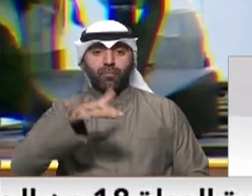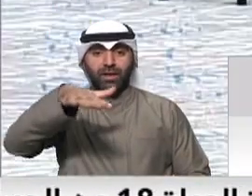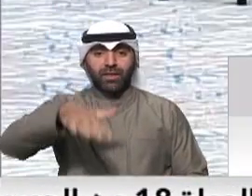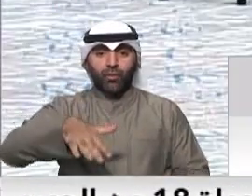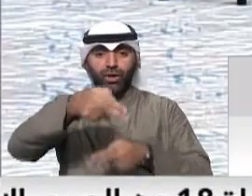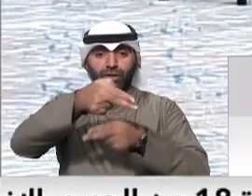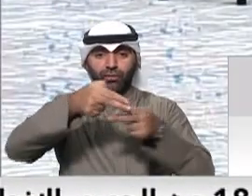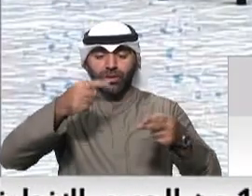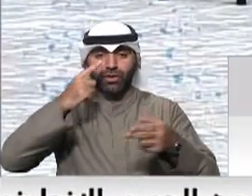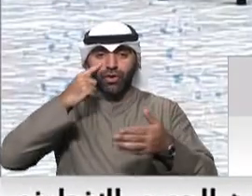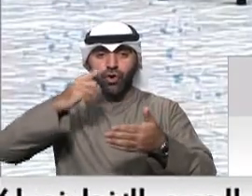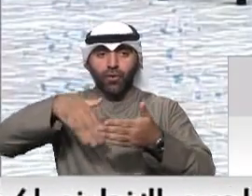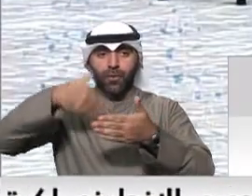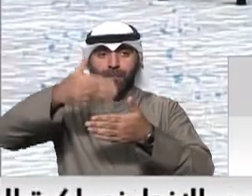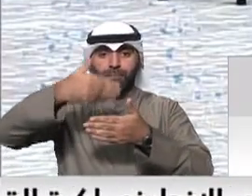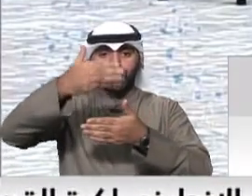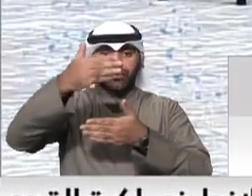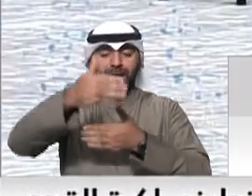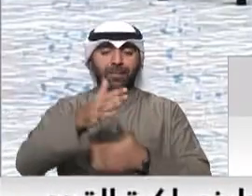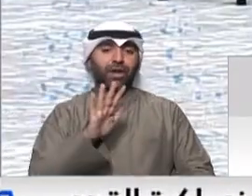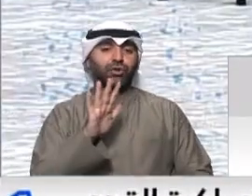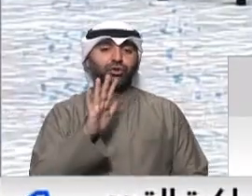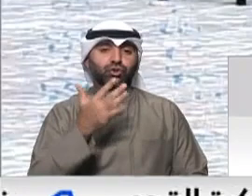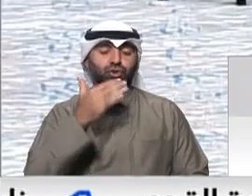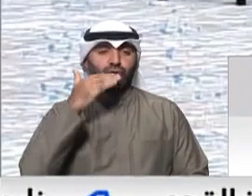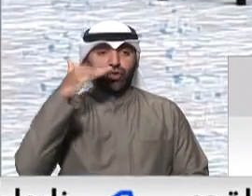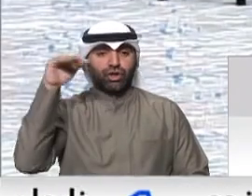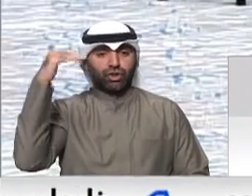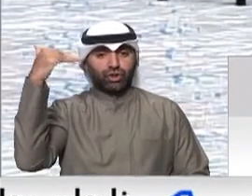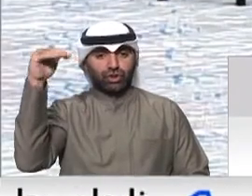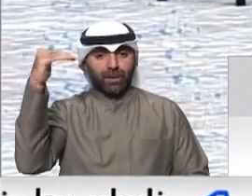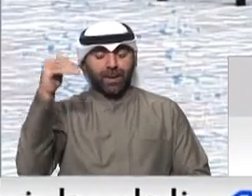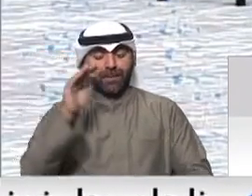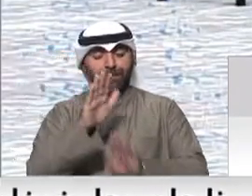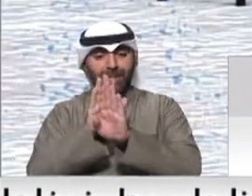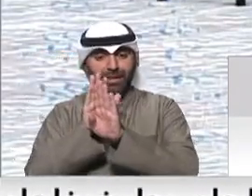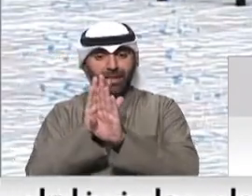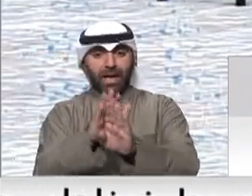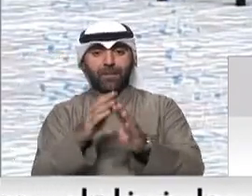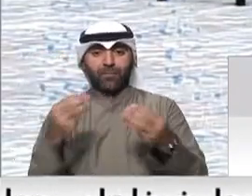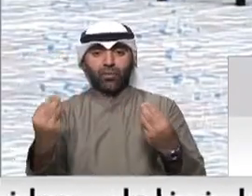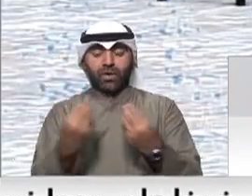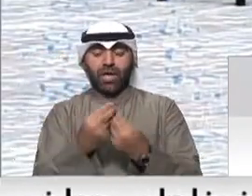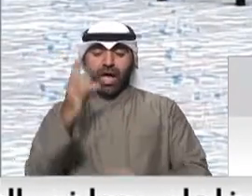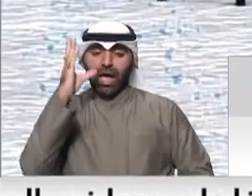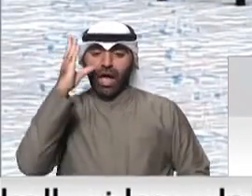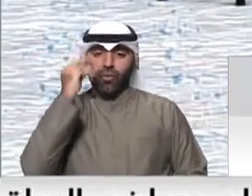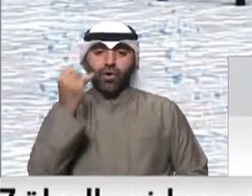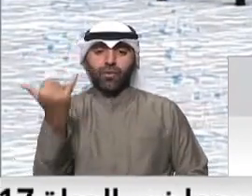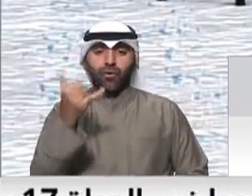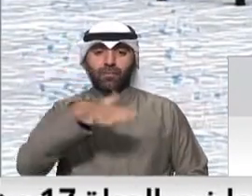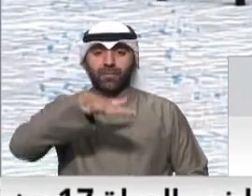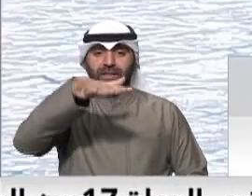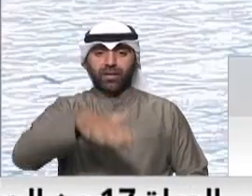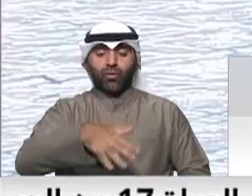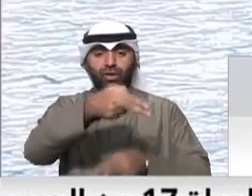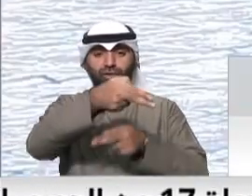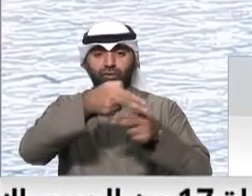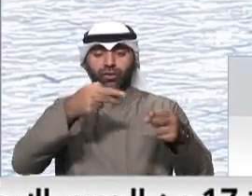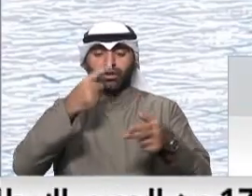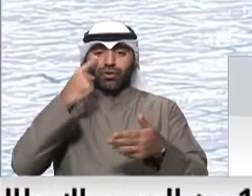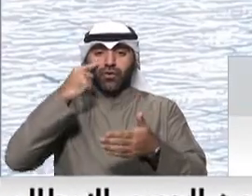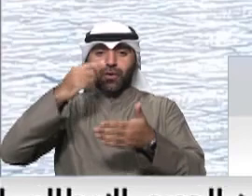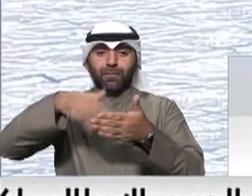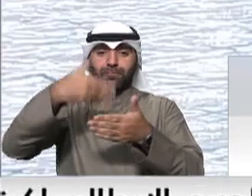التي ينهض بها الوطن ليحقق مزيدا من الطموحات والغايات وكان سموه حفظه الله ورعاه كثيرا